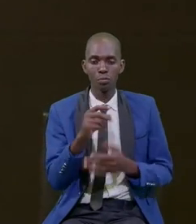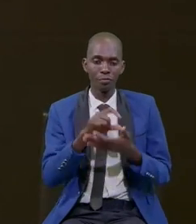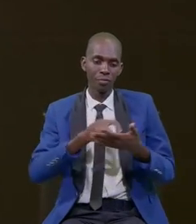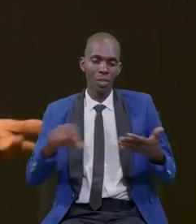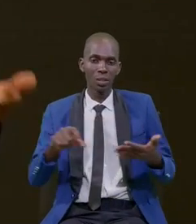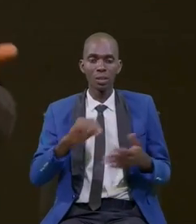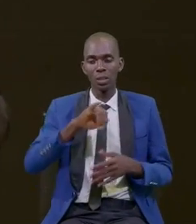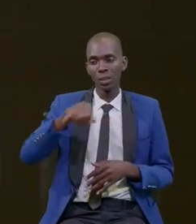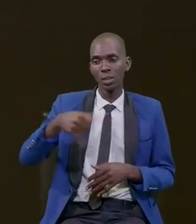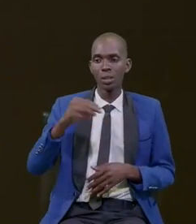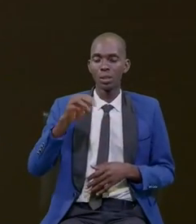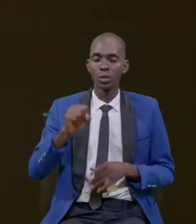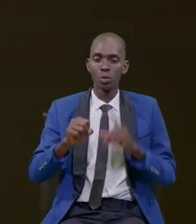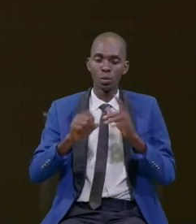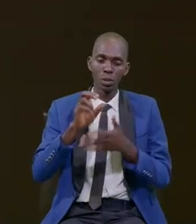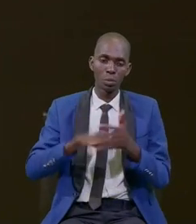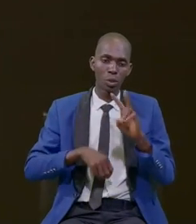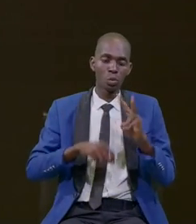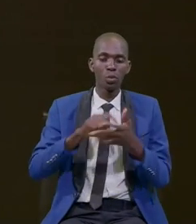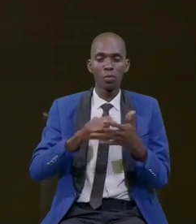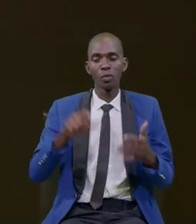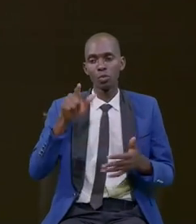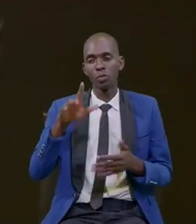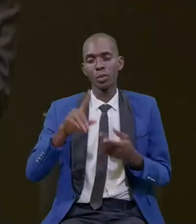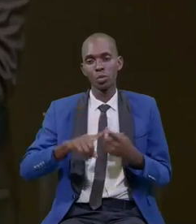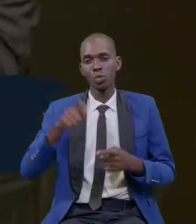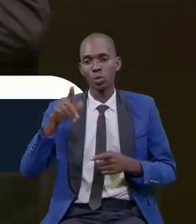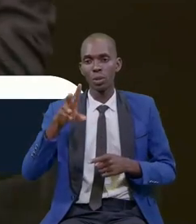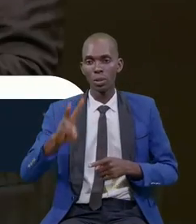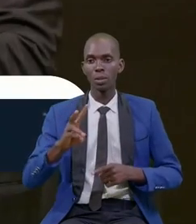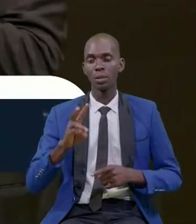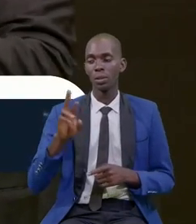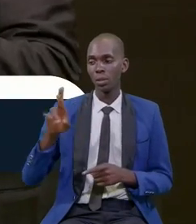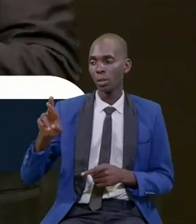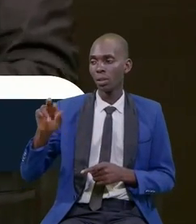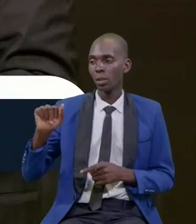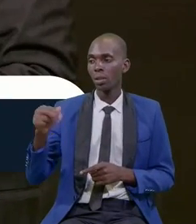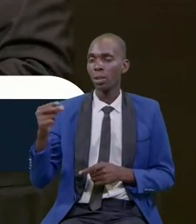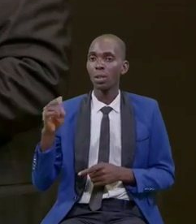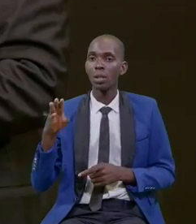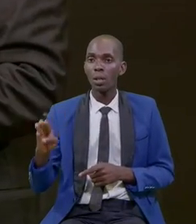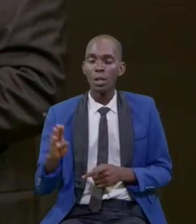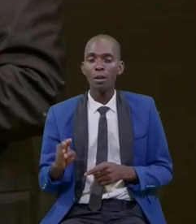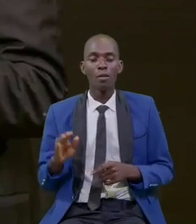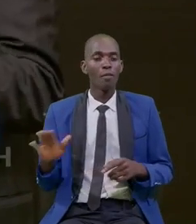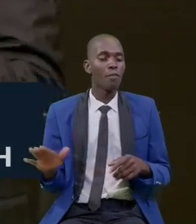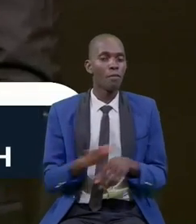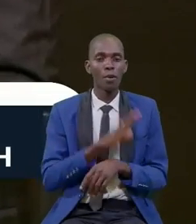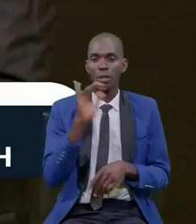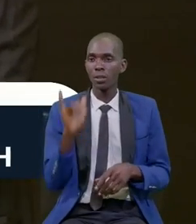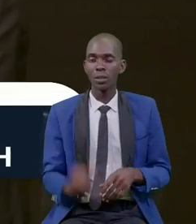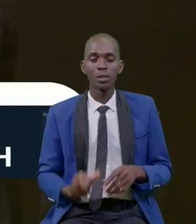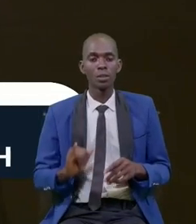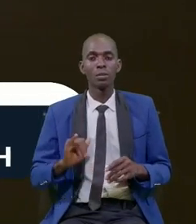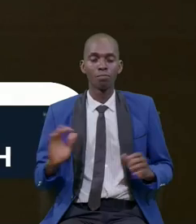dans Jacques 2, 25 et 26. Rahab pleinement